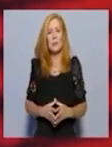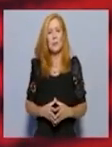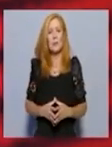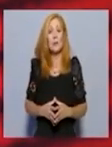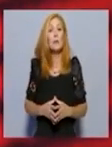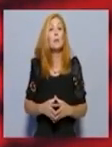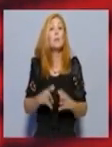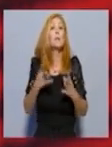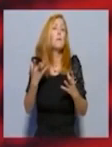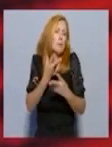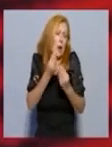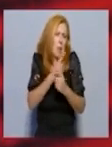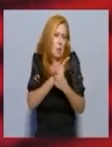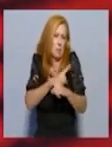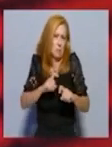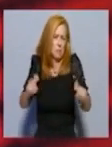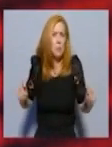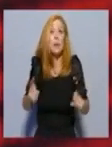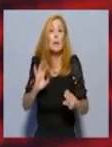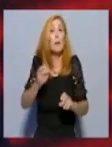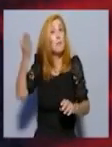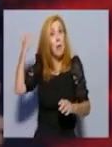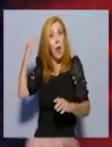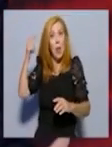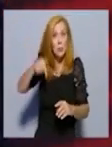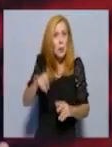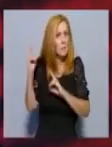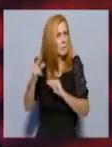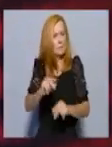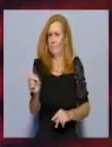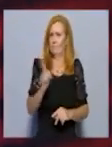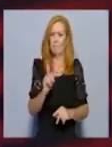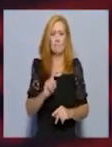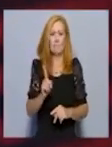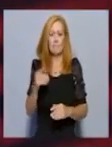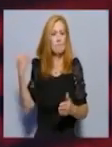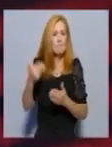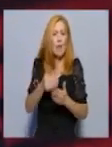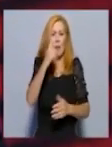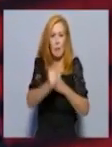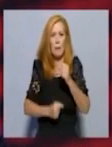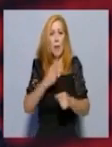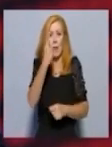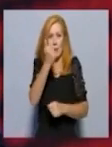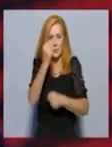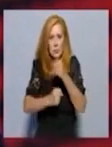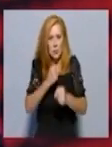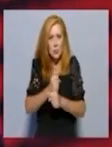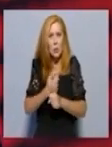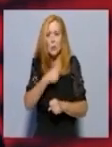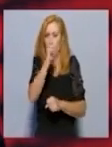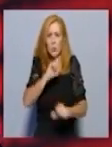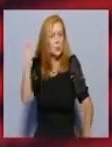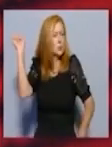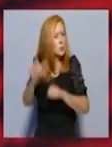ο πρόεδρος της αξιωματικής αντιπολίτευσης κατηγόρησε την κυβέρνηση για διχασμό και αυταρχισμό, ακραία βία απέναντι στους νέους, απαγορεύσεις